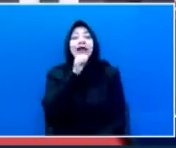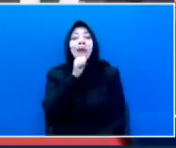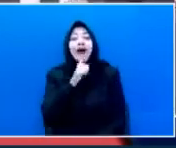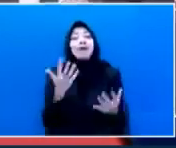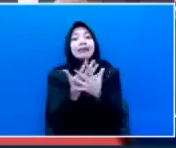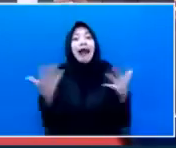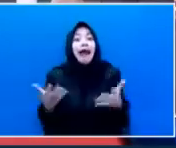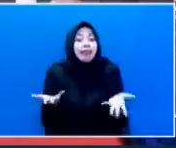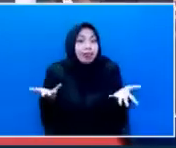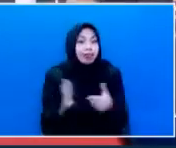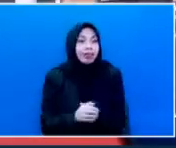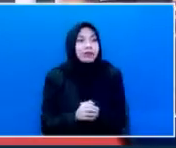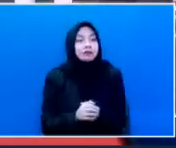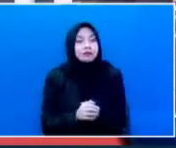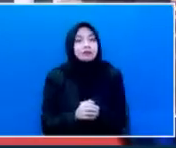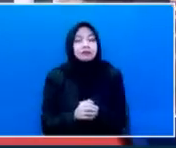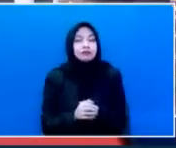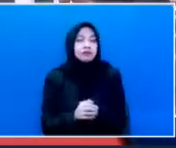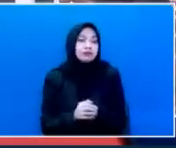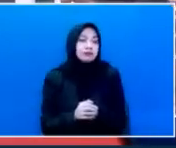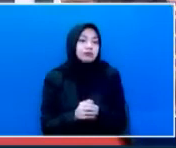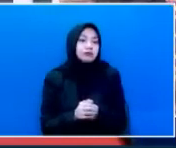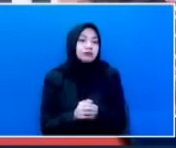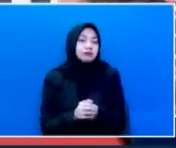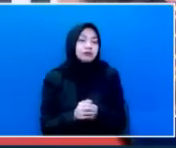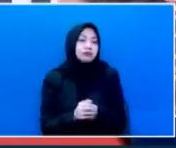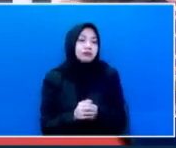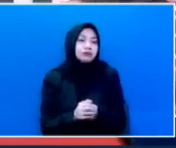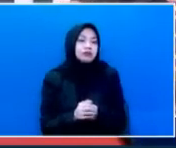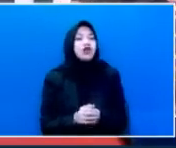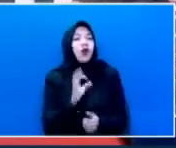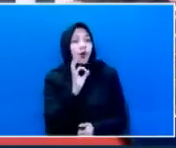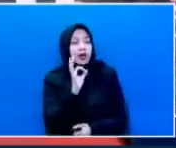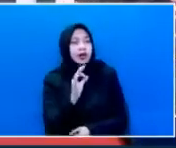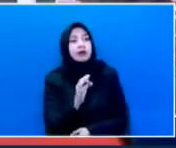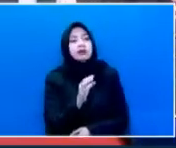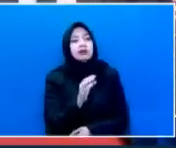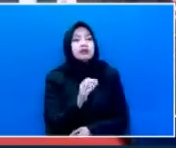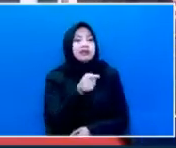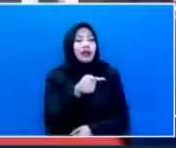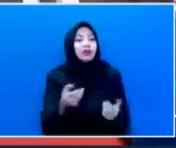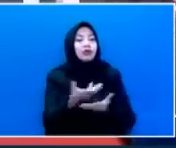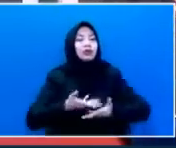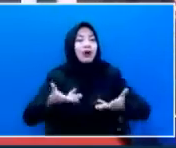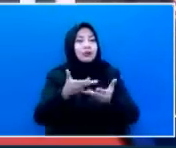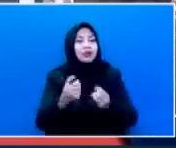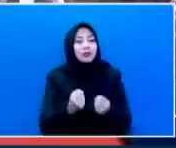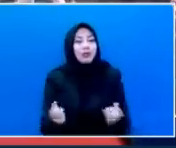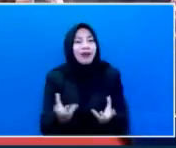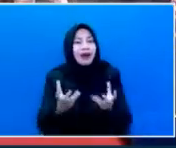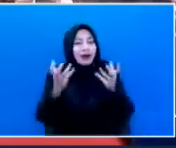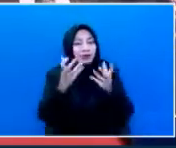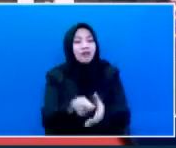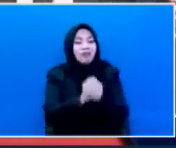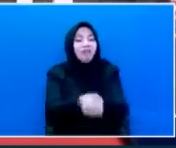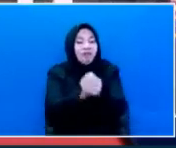Burhan ee ini cukup tidak dengan hanya menyampaikan bahwa ini sudah panas jangan dipanas-panasi tapi kalau kita